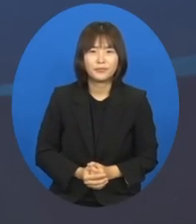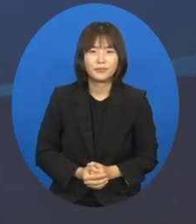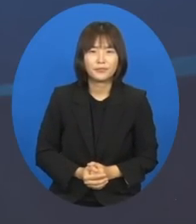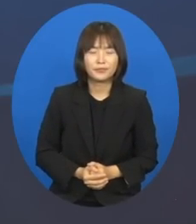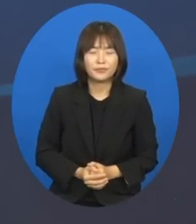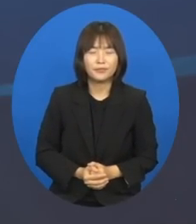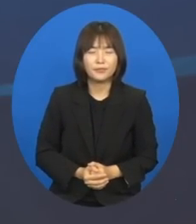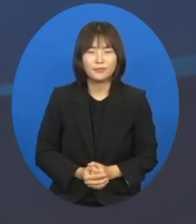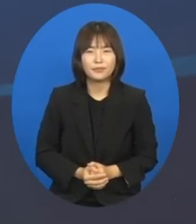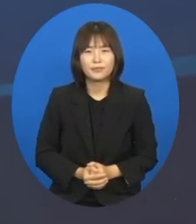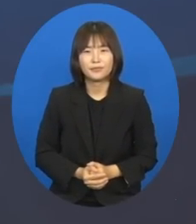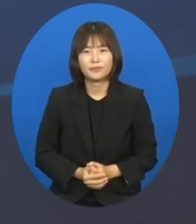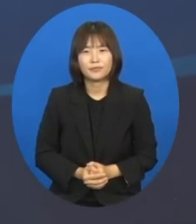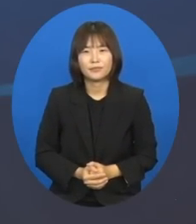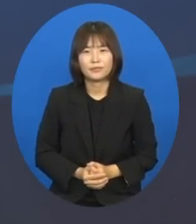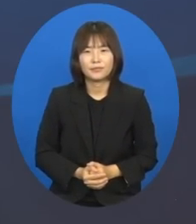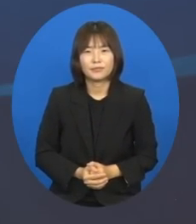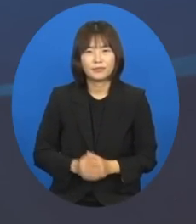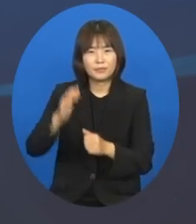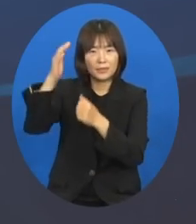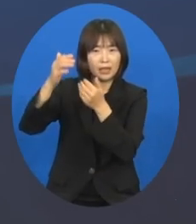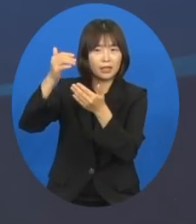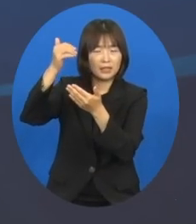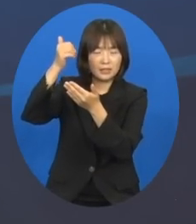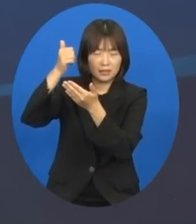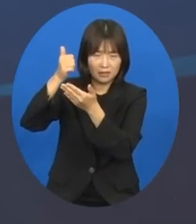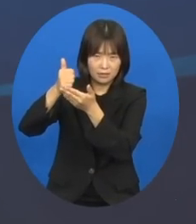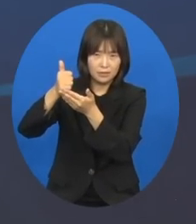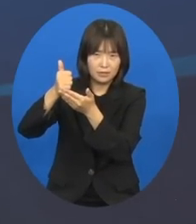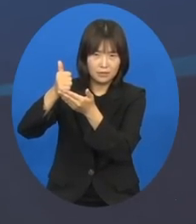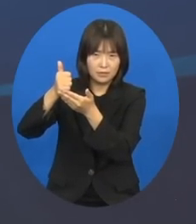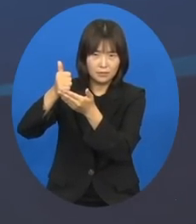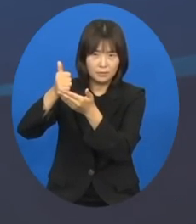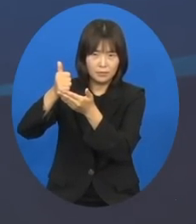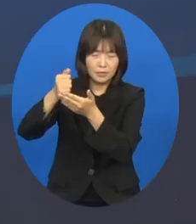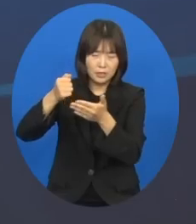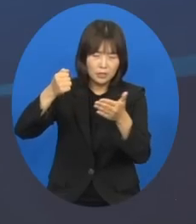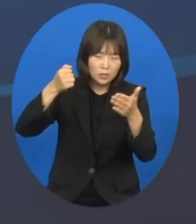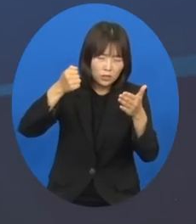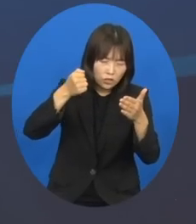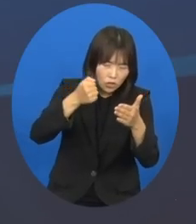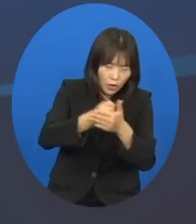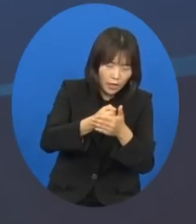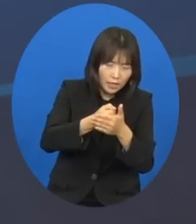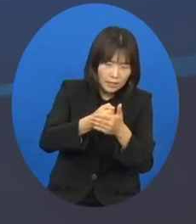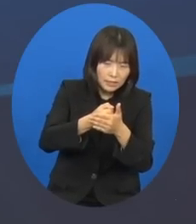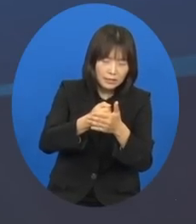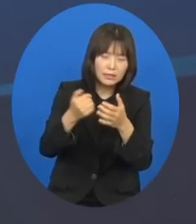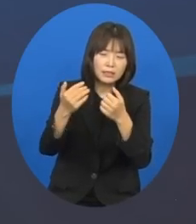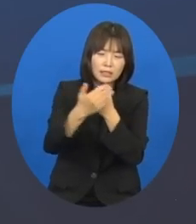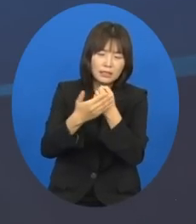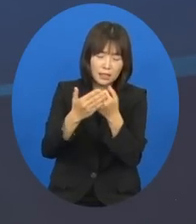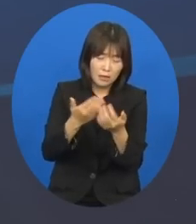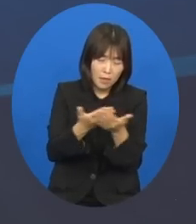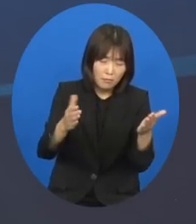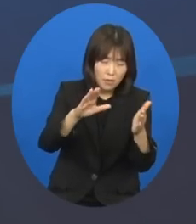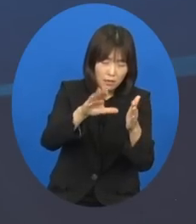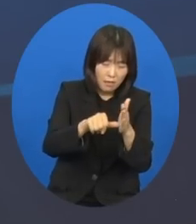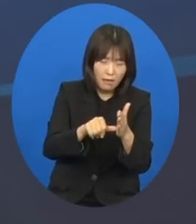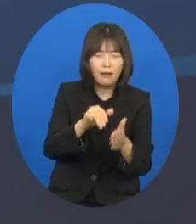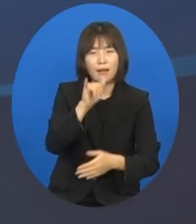포인트 타임 하나님께서 정해 놓은 은혜의 때가 있더라는 거예요 여러분이